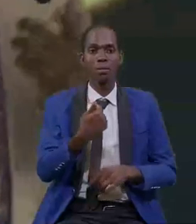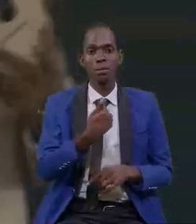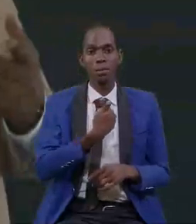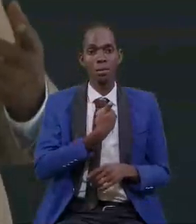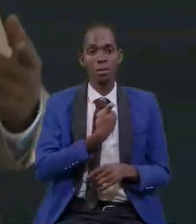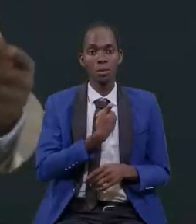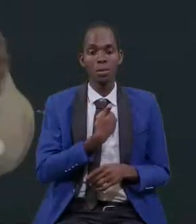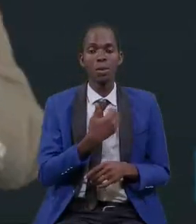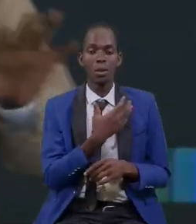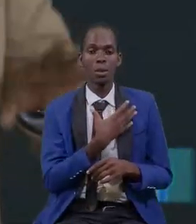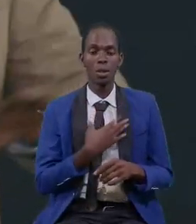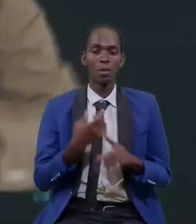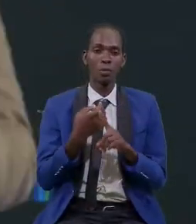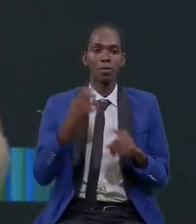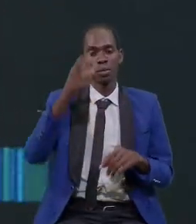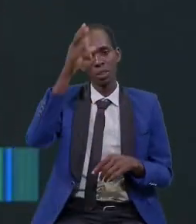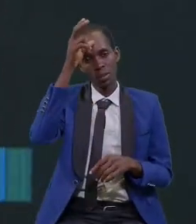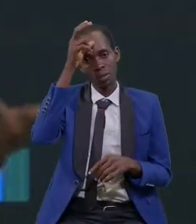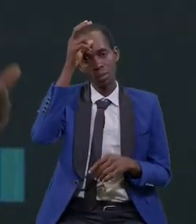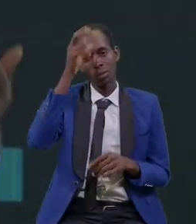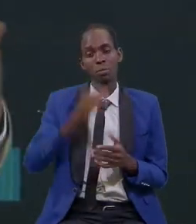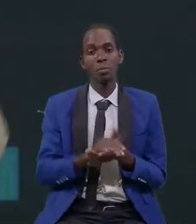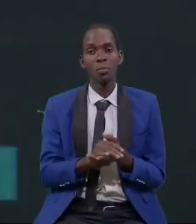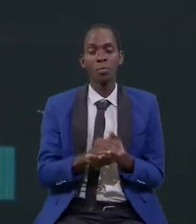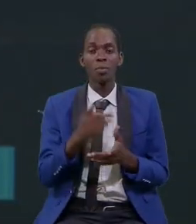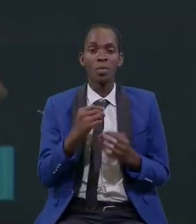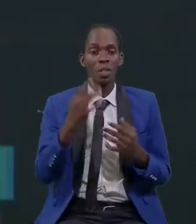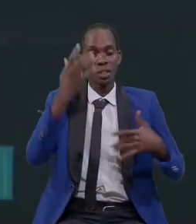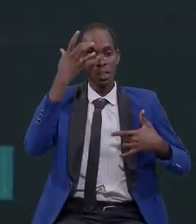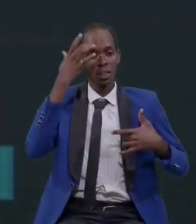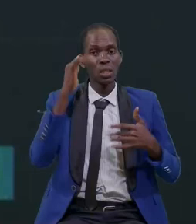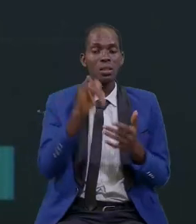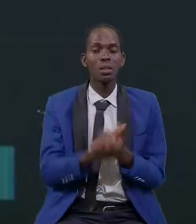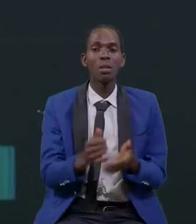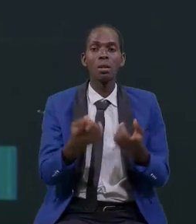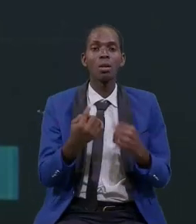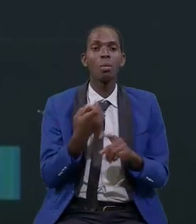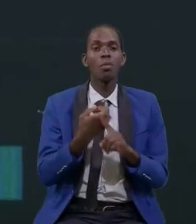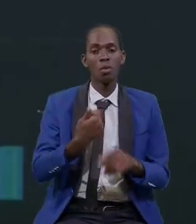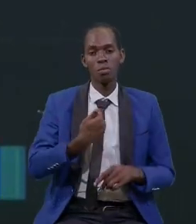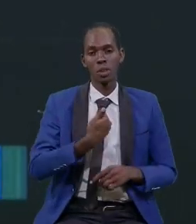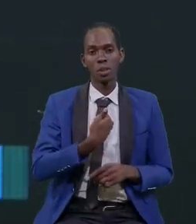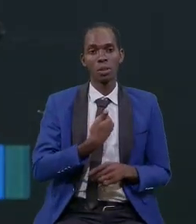ou de Satan. Il y a des maladies qui proviennent du moi.